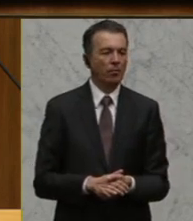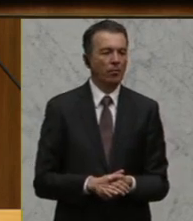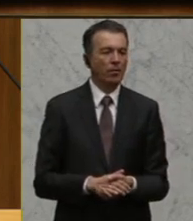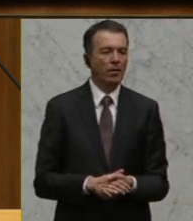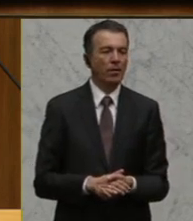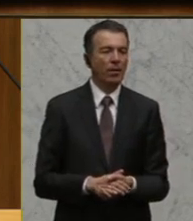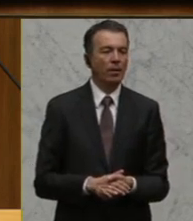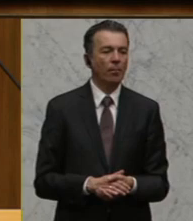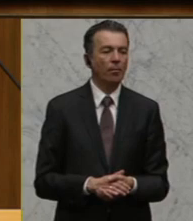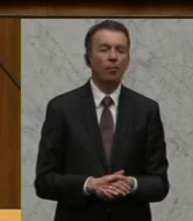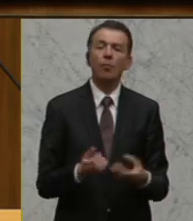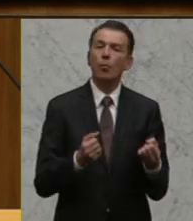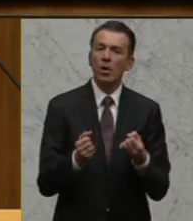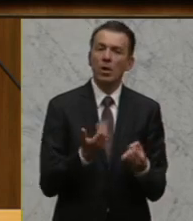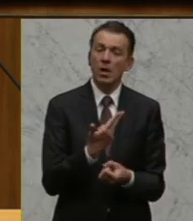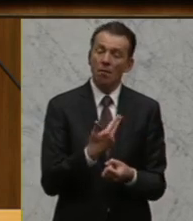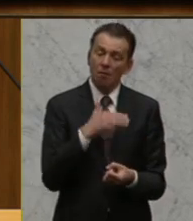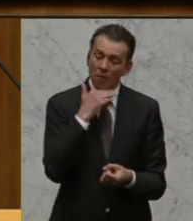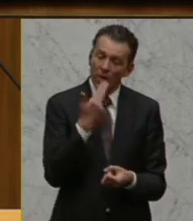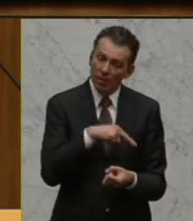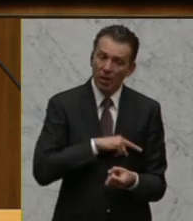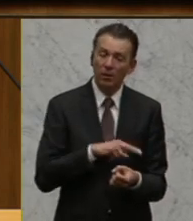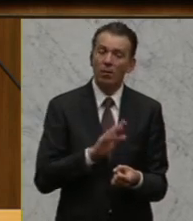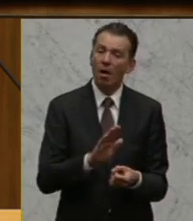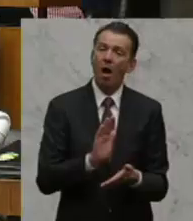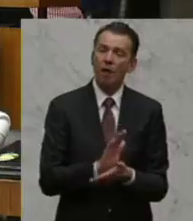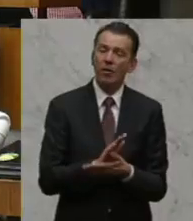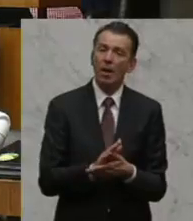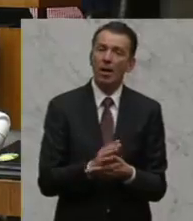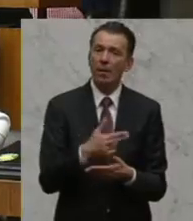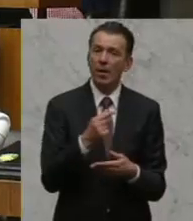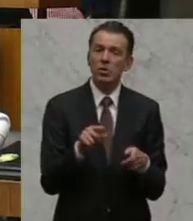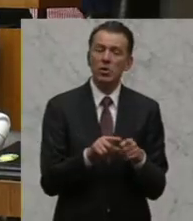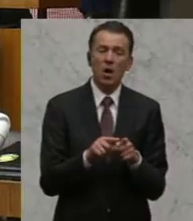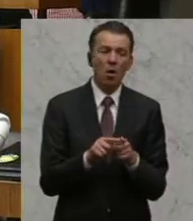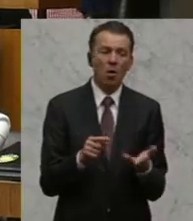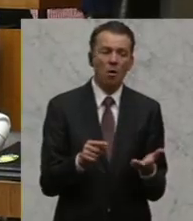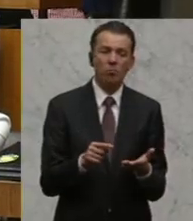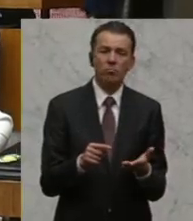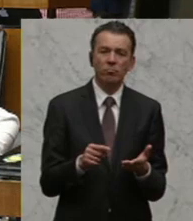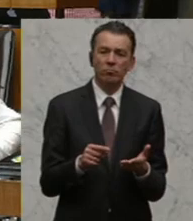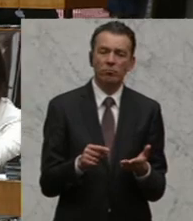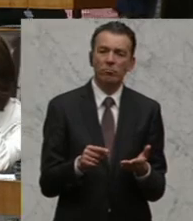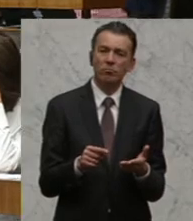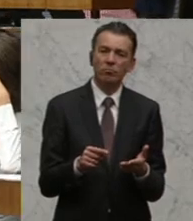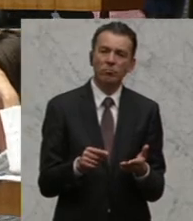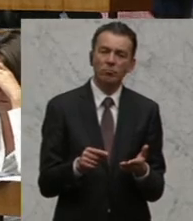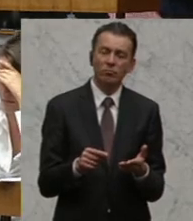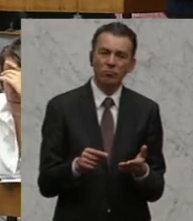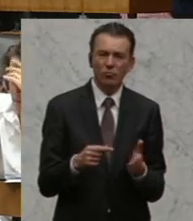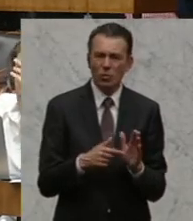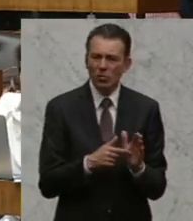einer verantwortungsvollen Politik, den Menschen auch die Angst vor der Internationalität zu geben, vor